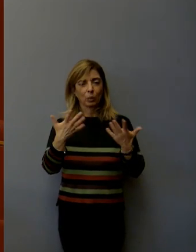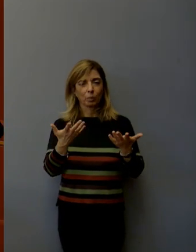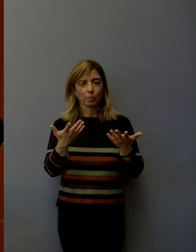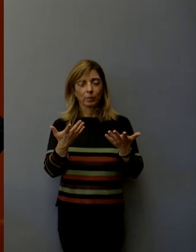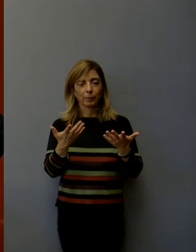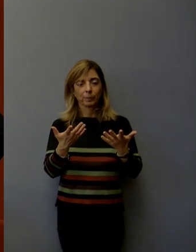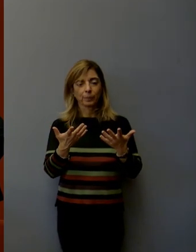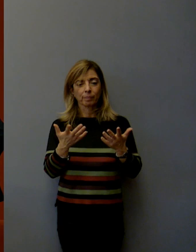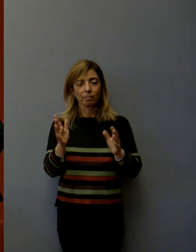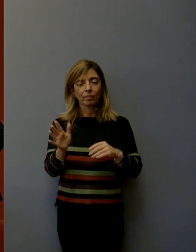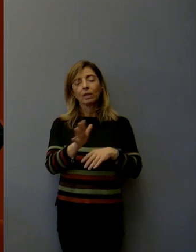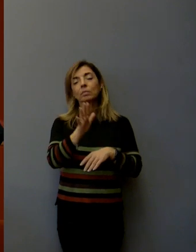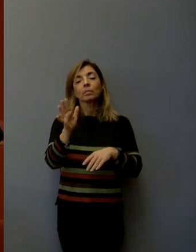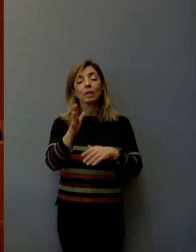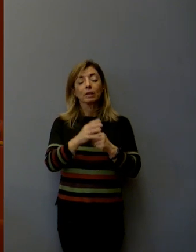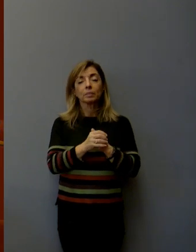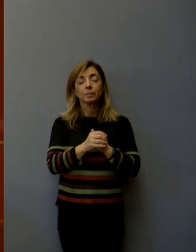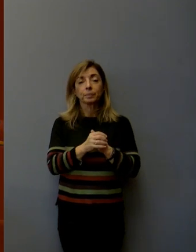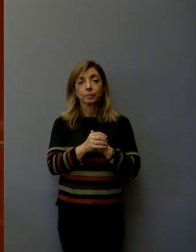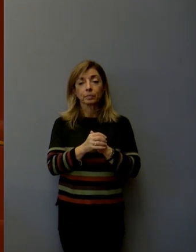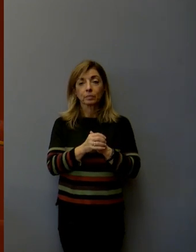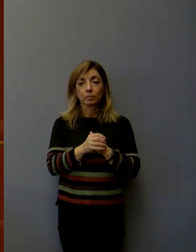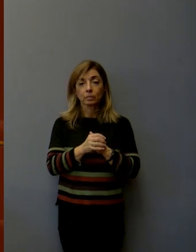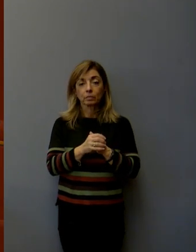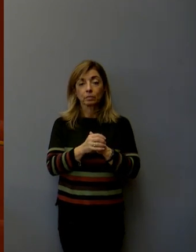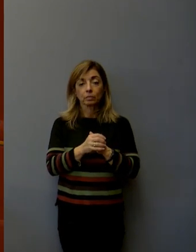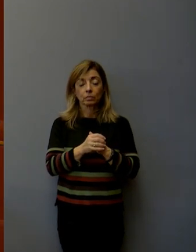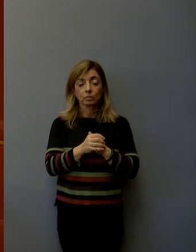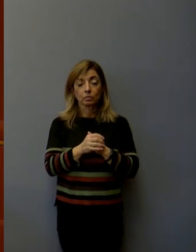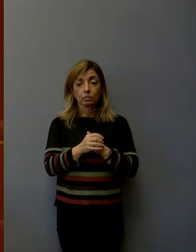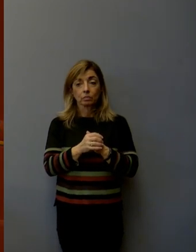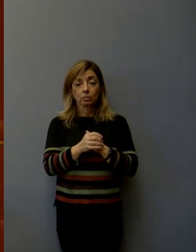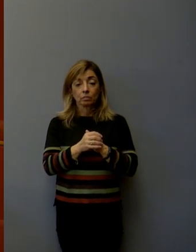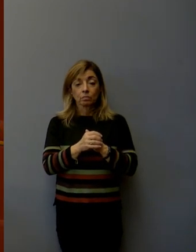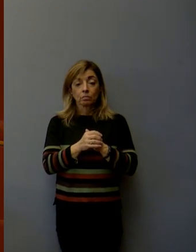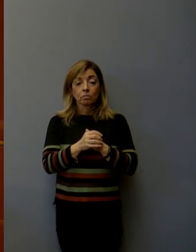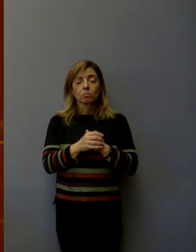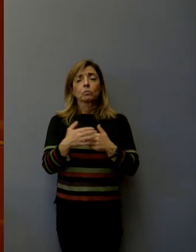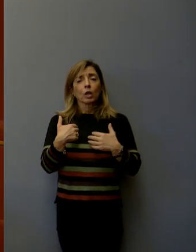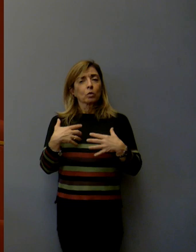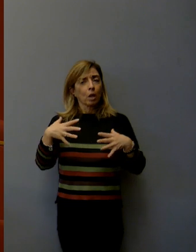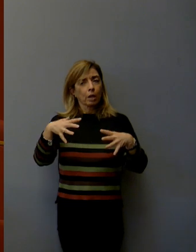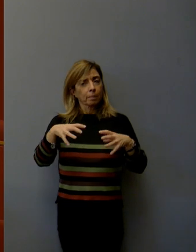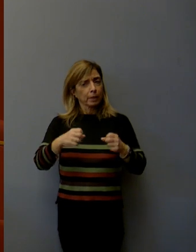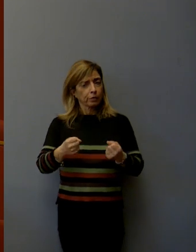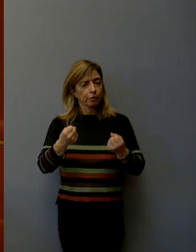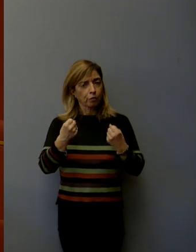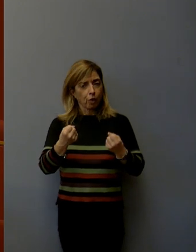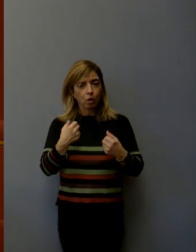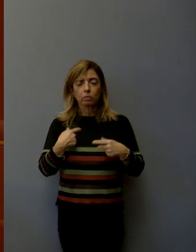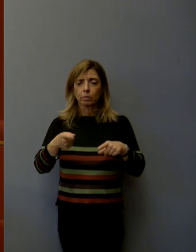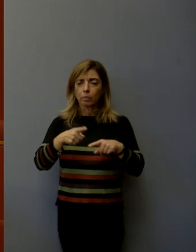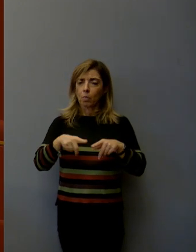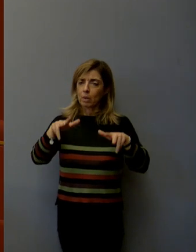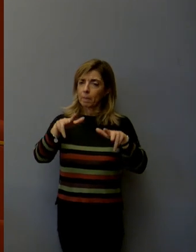sembra quasi e nonostante sia un impegno sicuramente rafforzato intensificato e una promessa di ulteriore